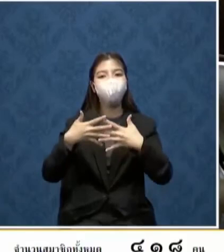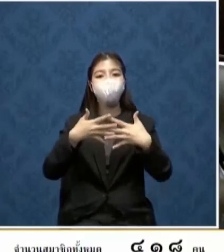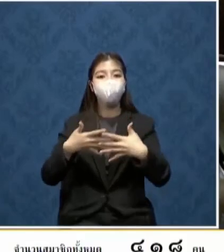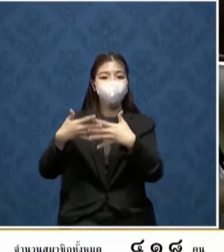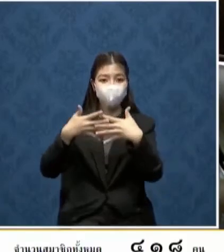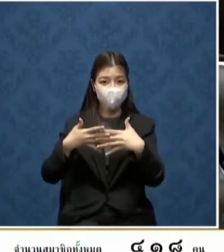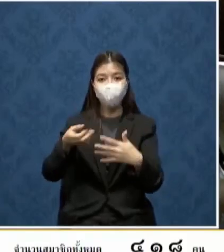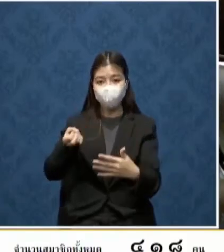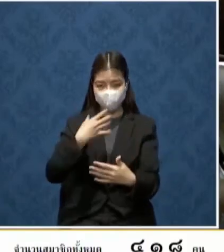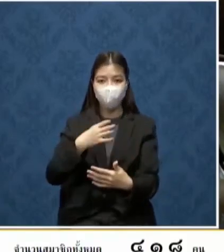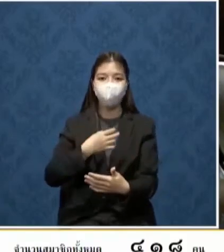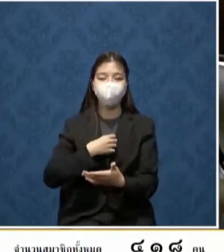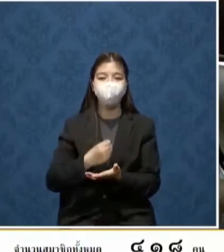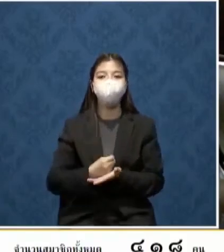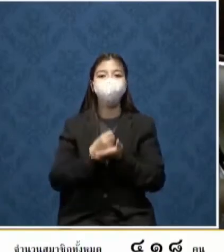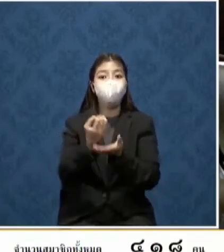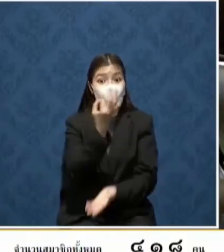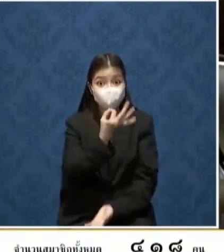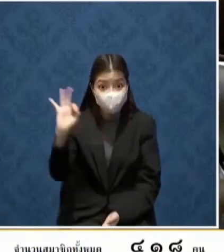ช่วย เหรืให้ฟ